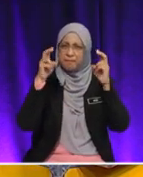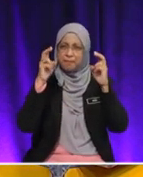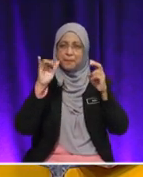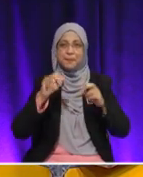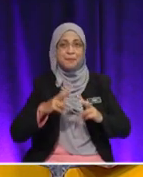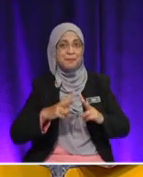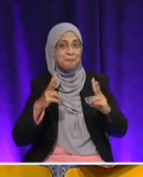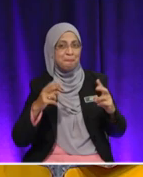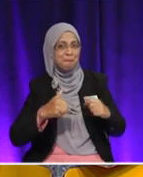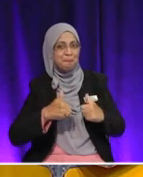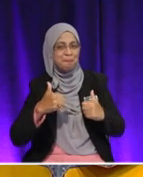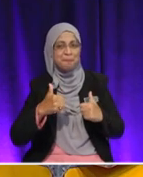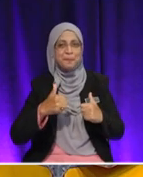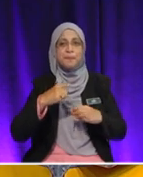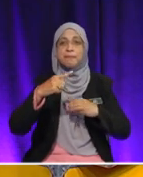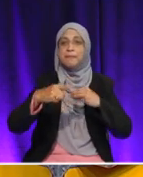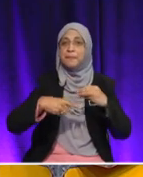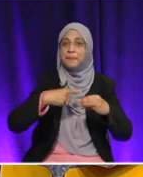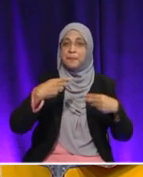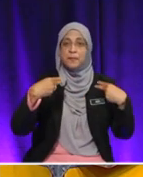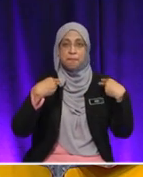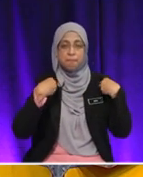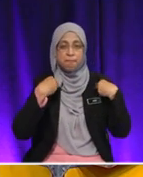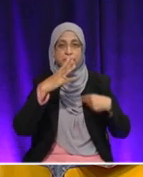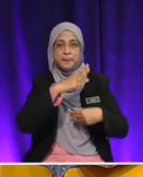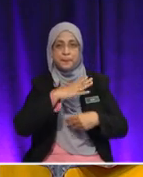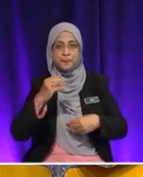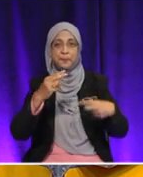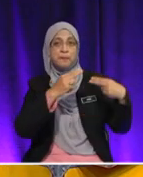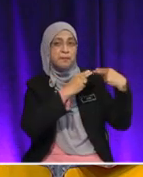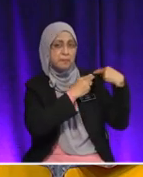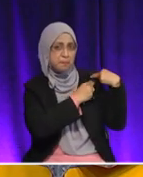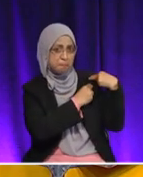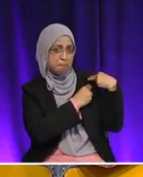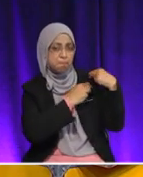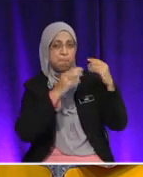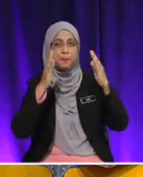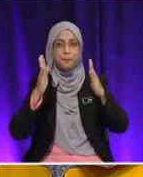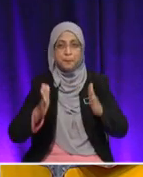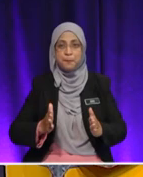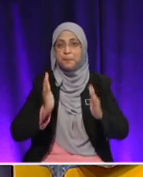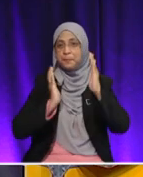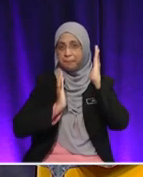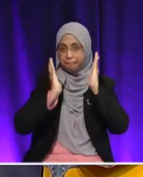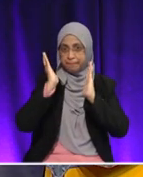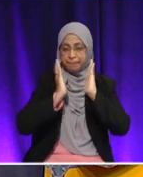sangat menarik yaitu berkaitan tentang hak dan tanggung jawab warga negara